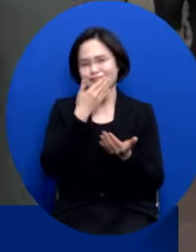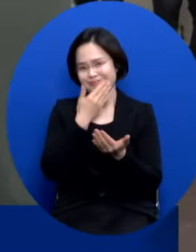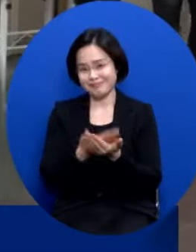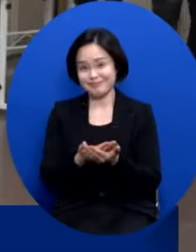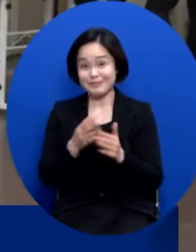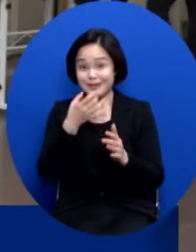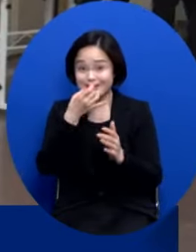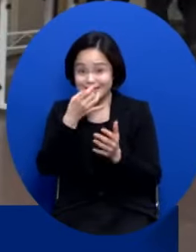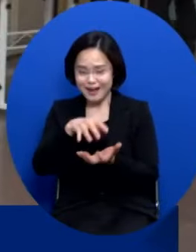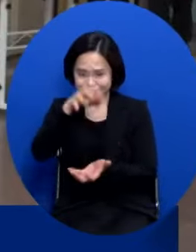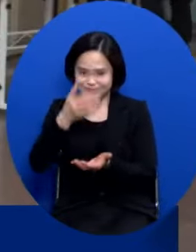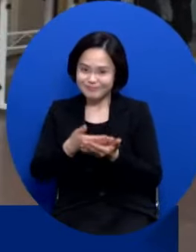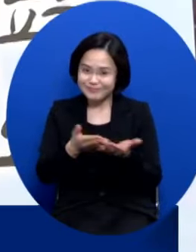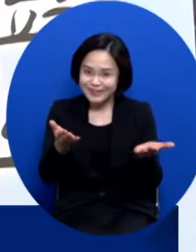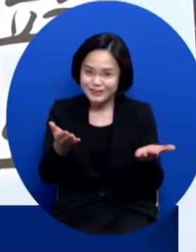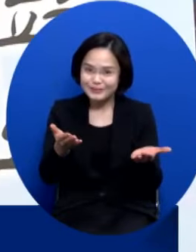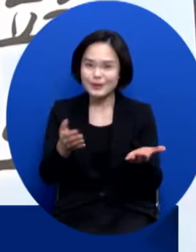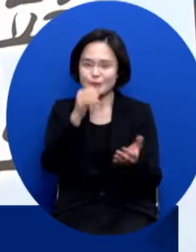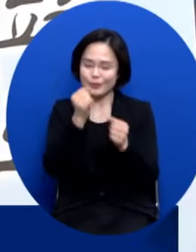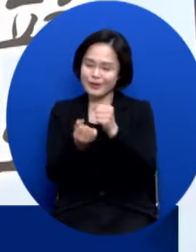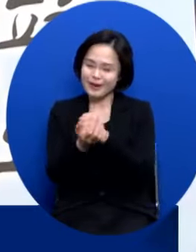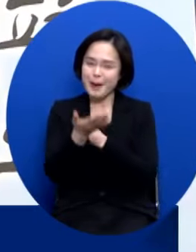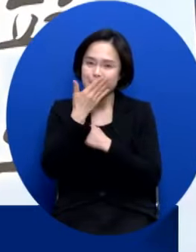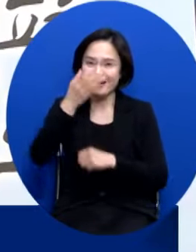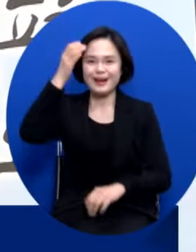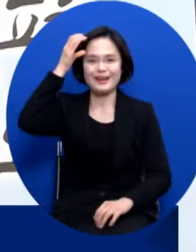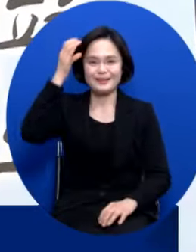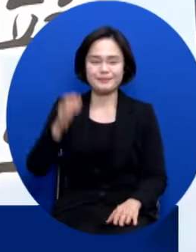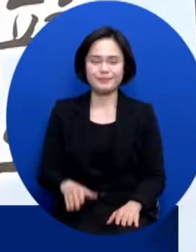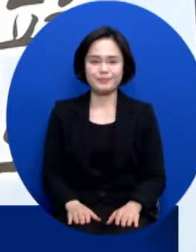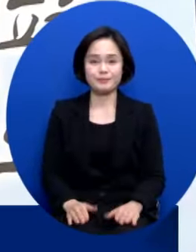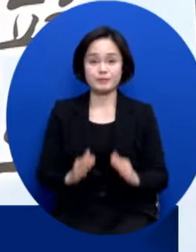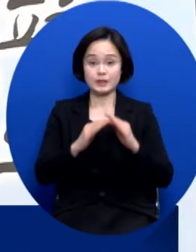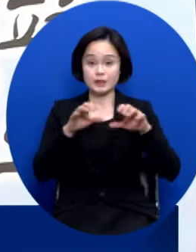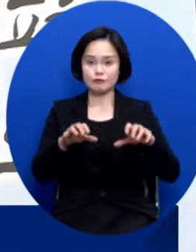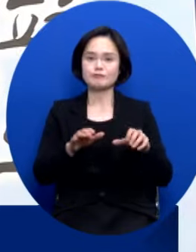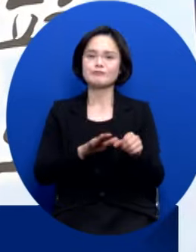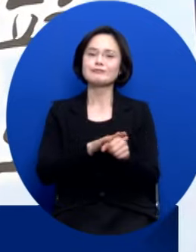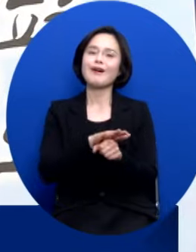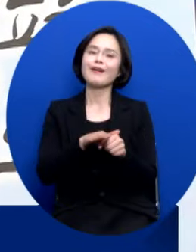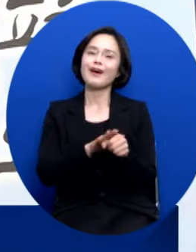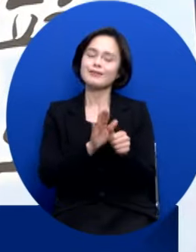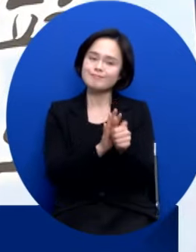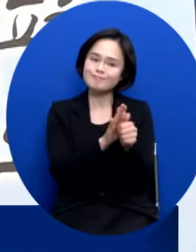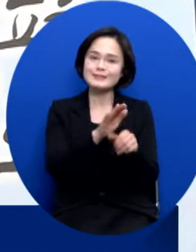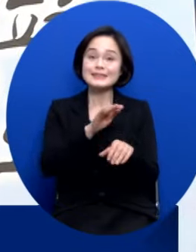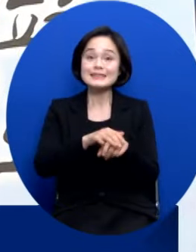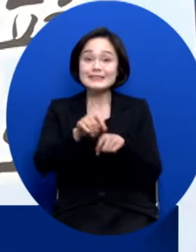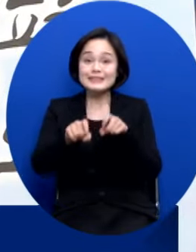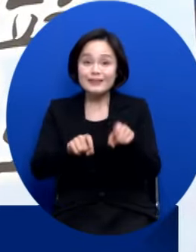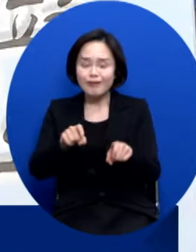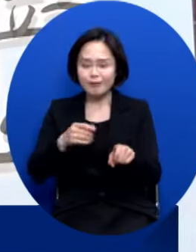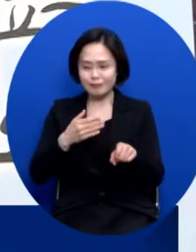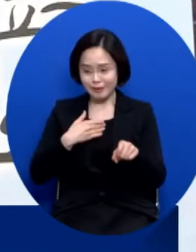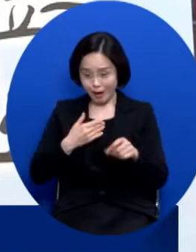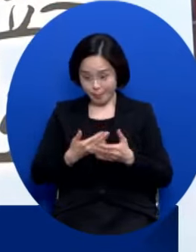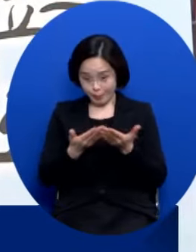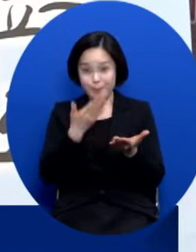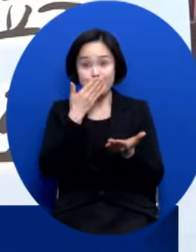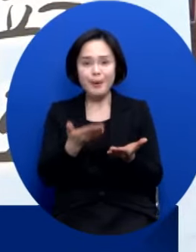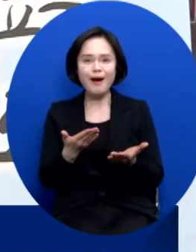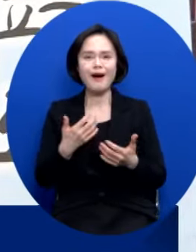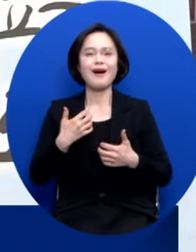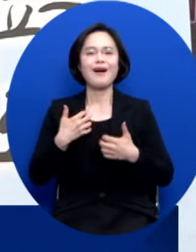큰 반향을 일으키리라 기대합니다. 이웃 사랑을 실천하는 그런 행위를 할 수 있는 것 자체에 너무 감사드리고요.